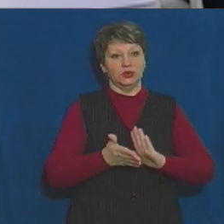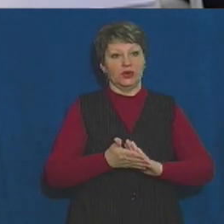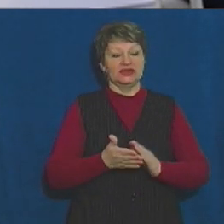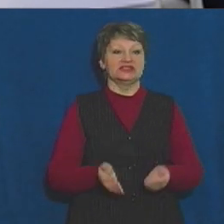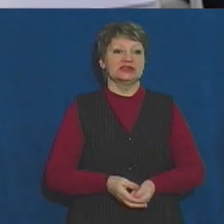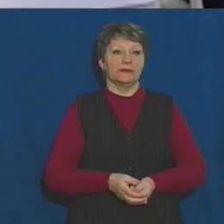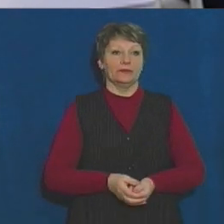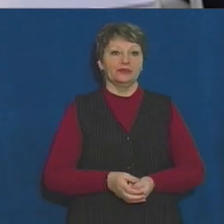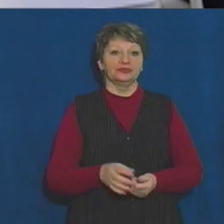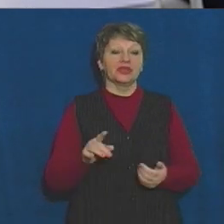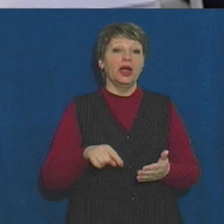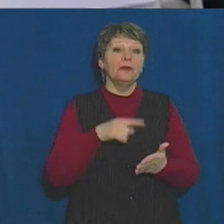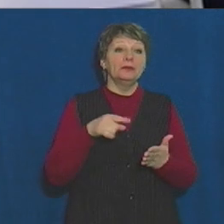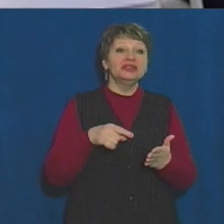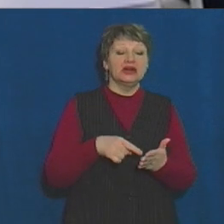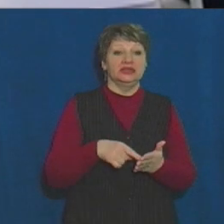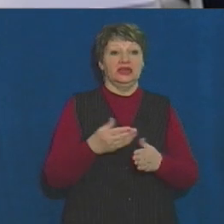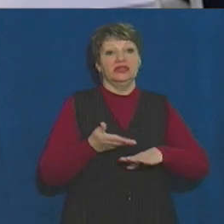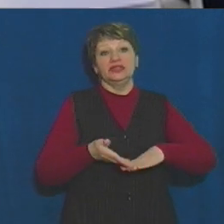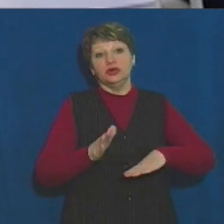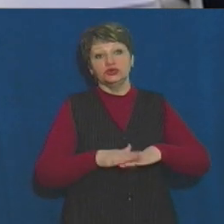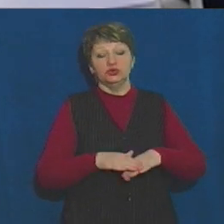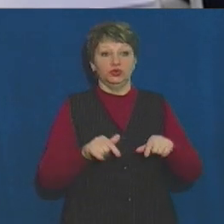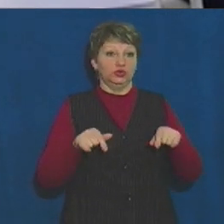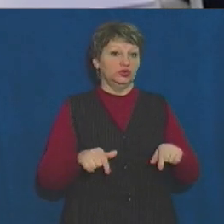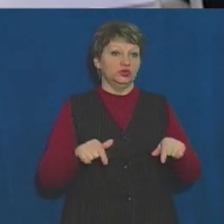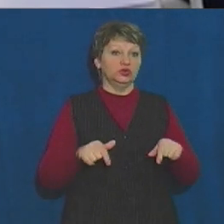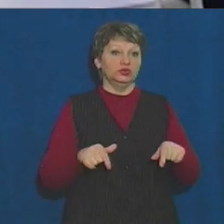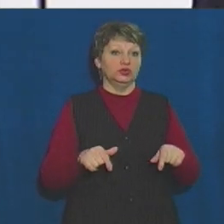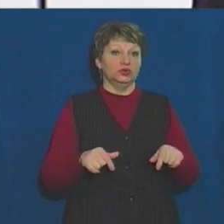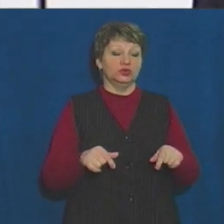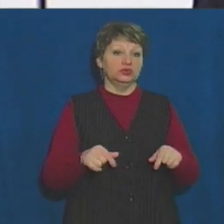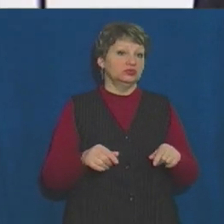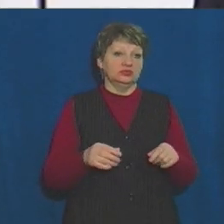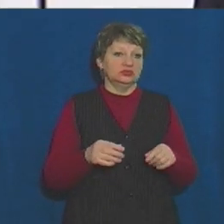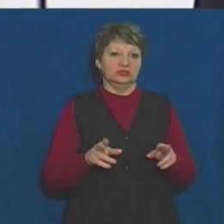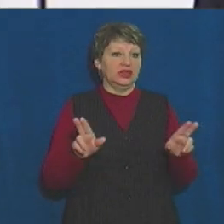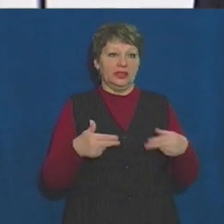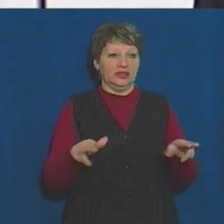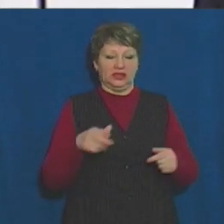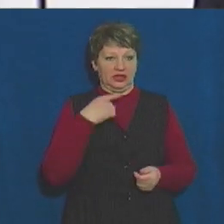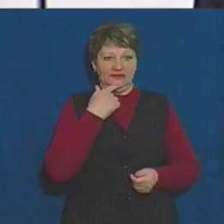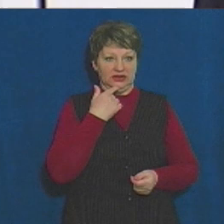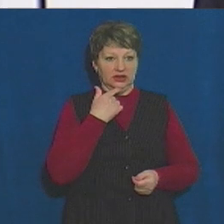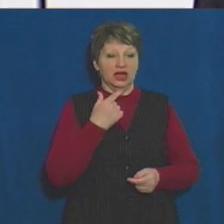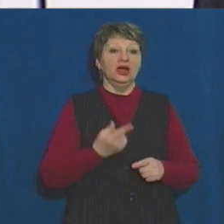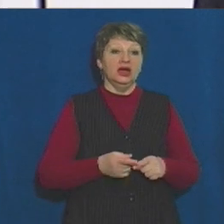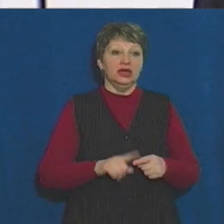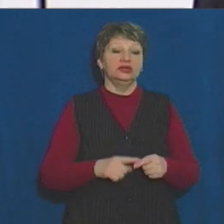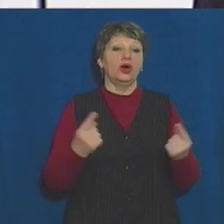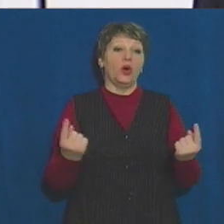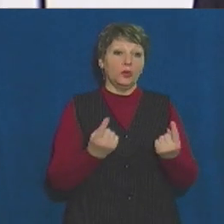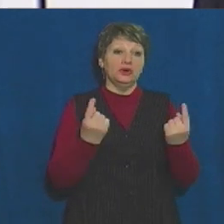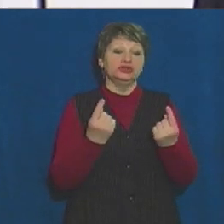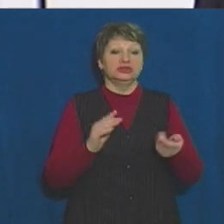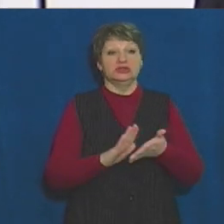Питання критичності тут не знаю, чи варто ставити. Це звичайна побутова ситуація,